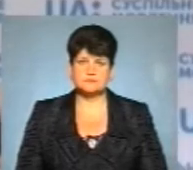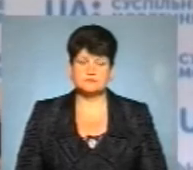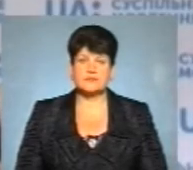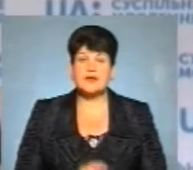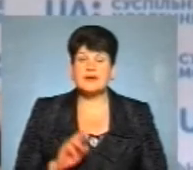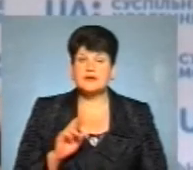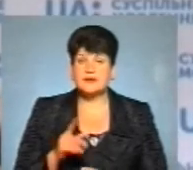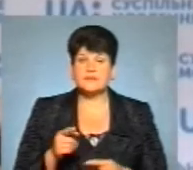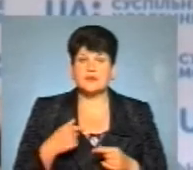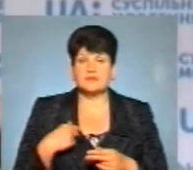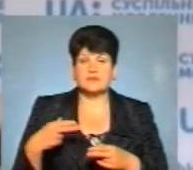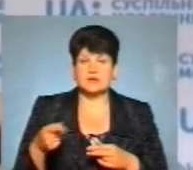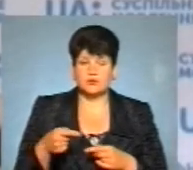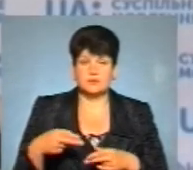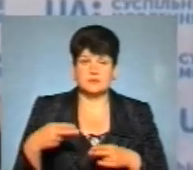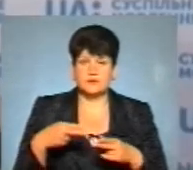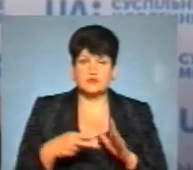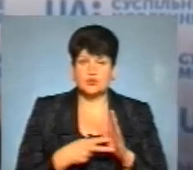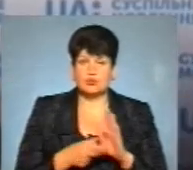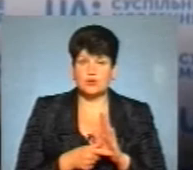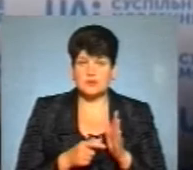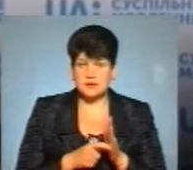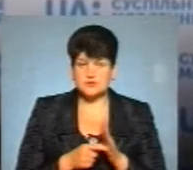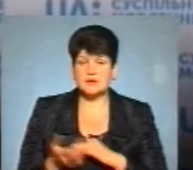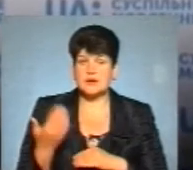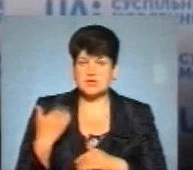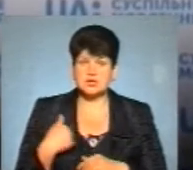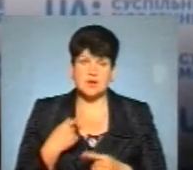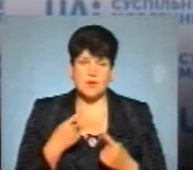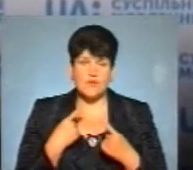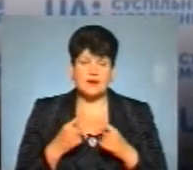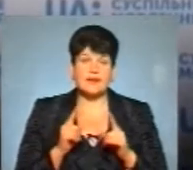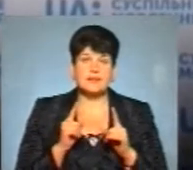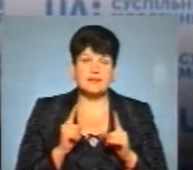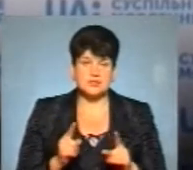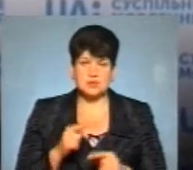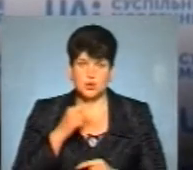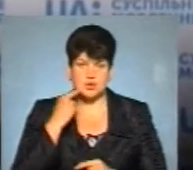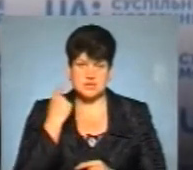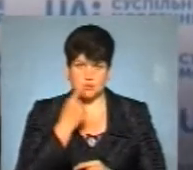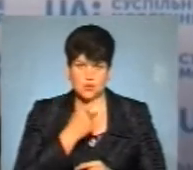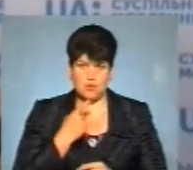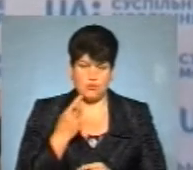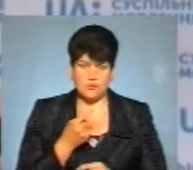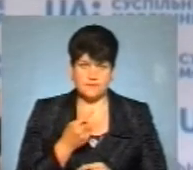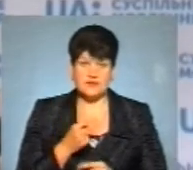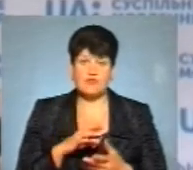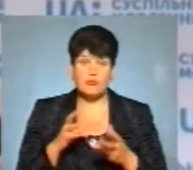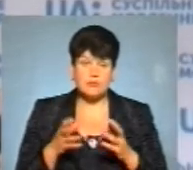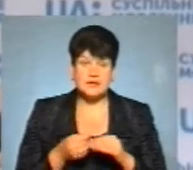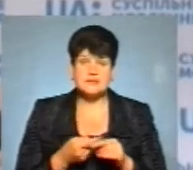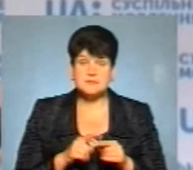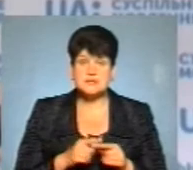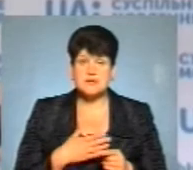Тернопіль в 7 класі, коли вже була в 7 класі, до того я говорила лише російською мовою. І, в принципі, це